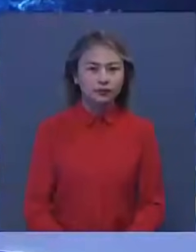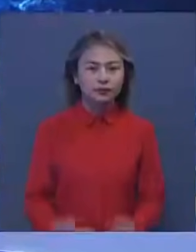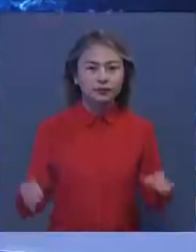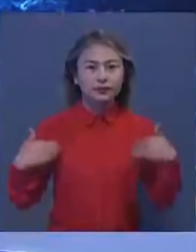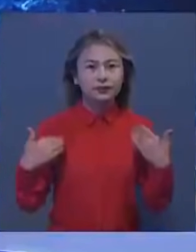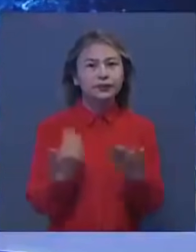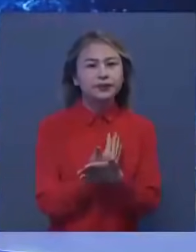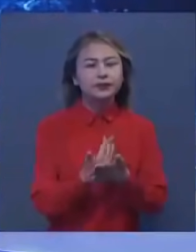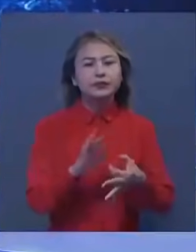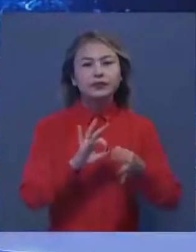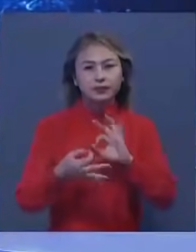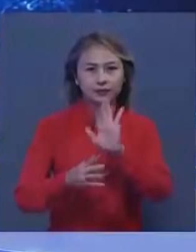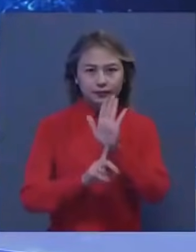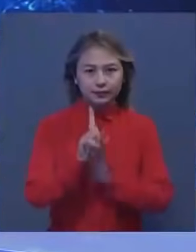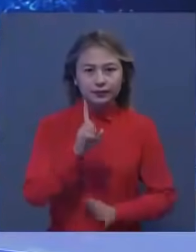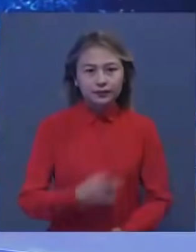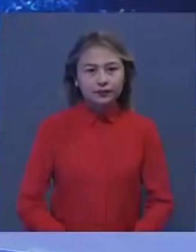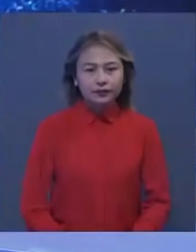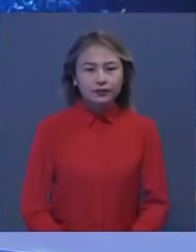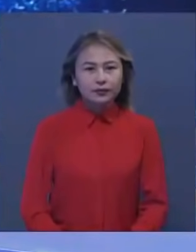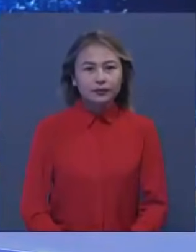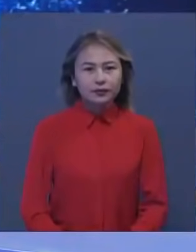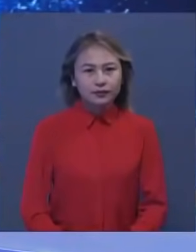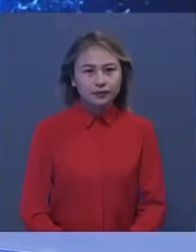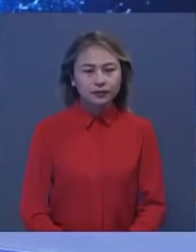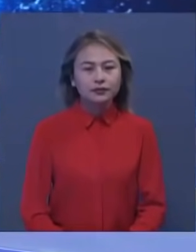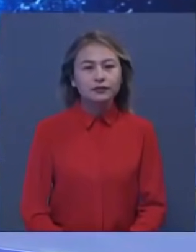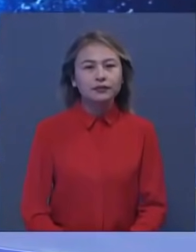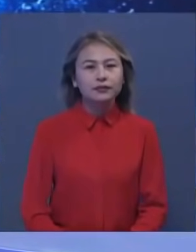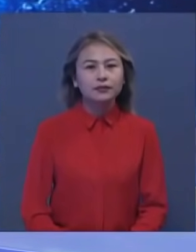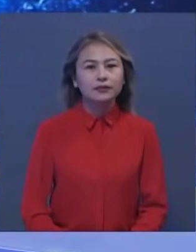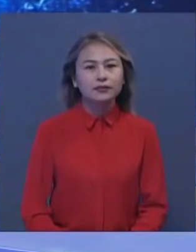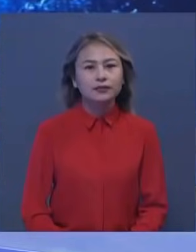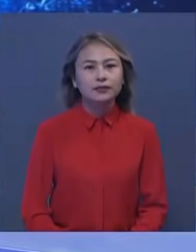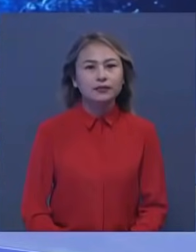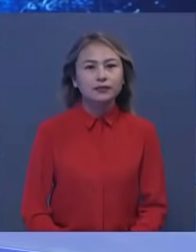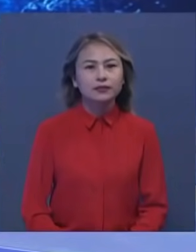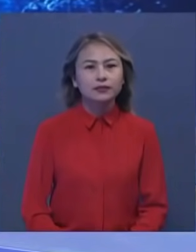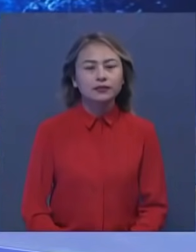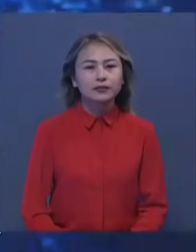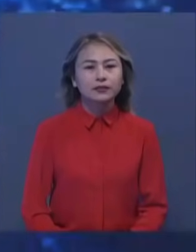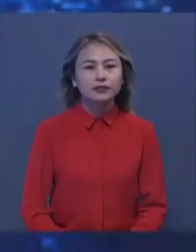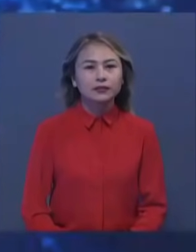Ассаламу алейкум. Эфирде жаңалықтар. Студияда жұмыс істейтін жарияш азамат Әбілқайыр, сурд аудармада Жанбота Зарсенбаева.